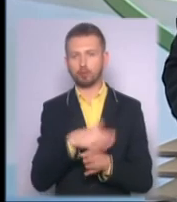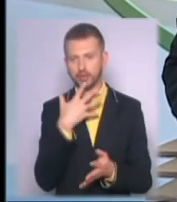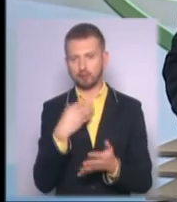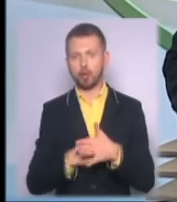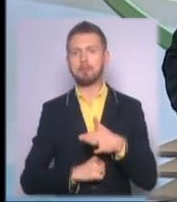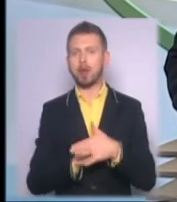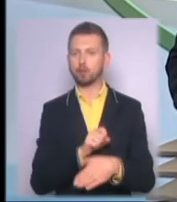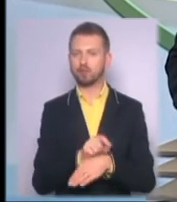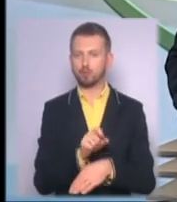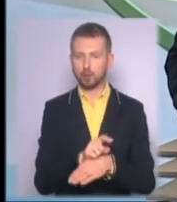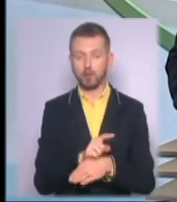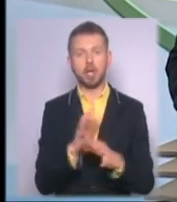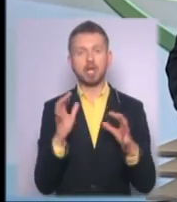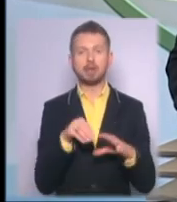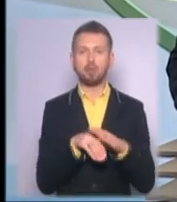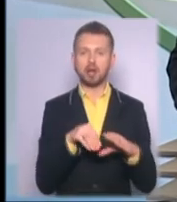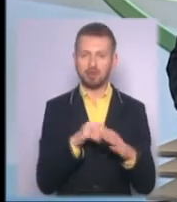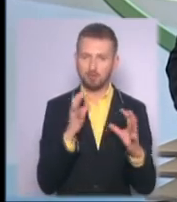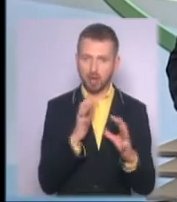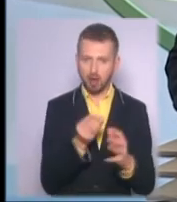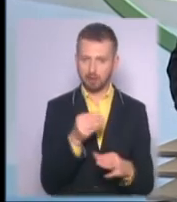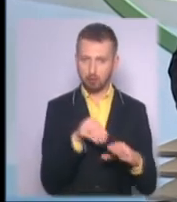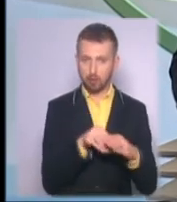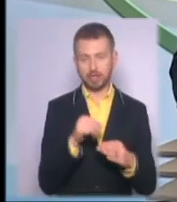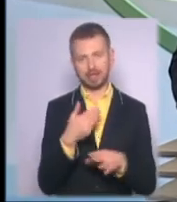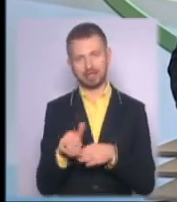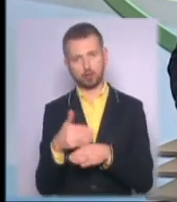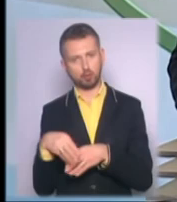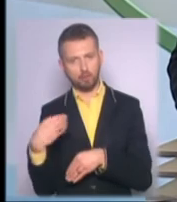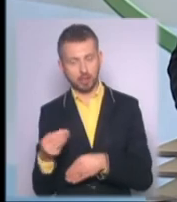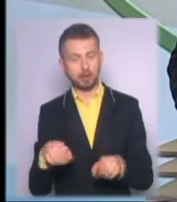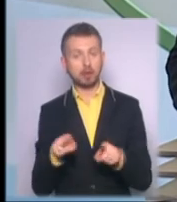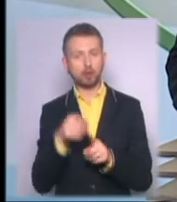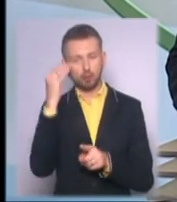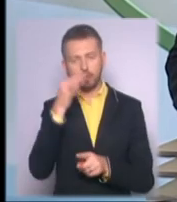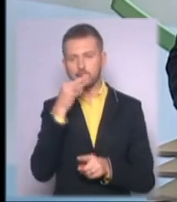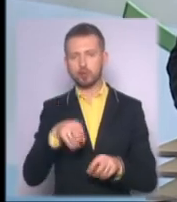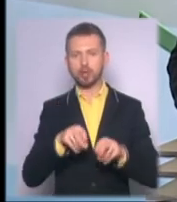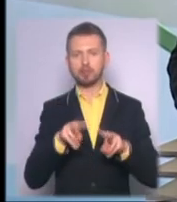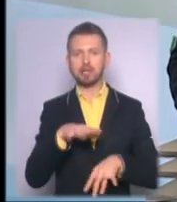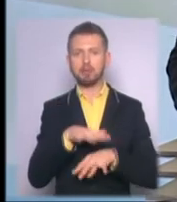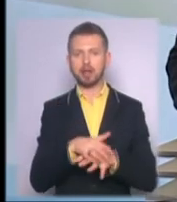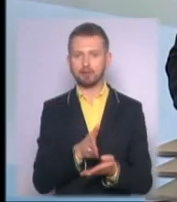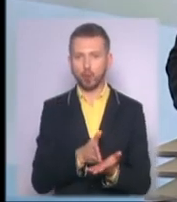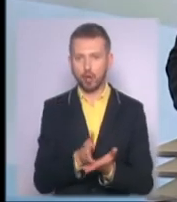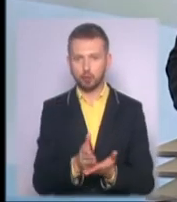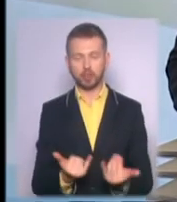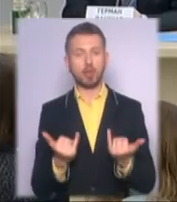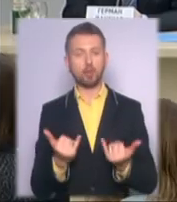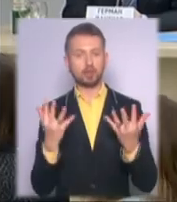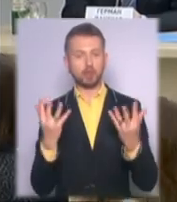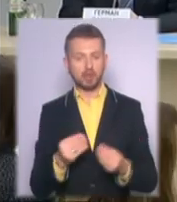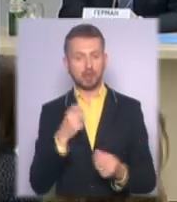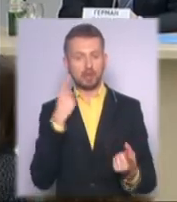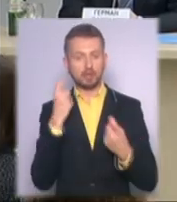базові функції – зберігати депозити та кредитувати. Таку думку висловлюють експерти банківської галузі. На сьогоднішній день, за